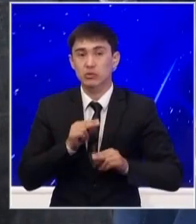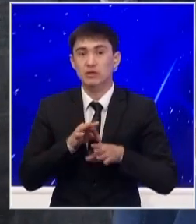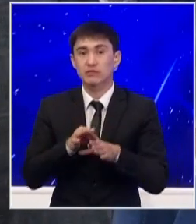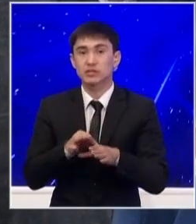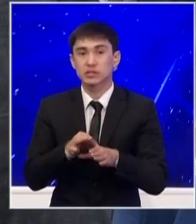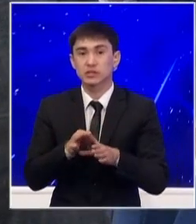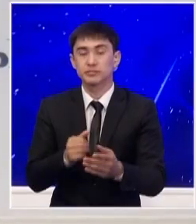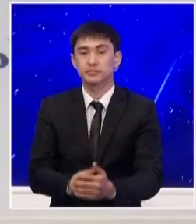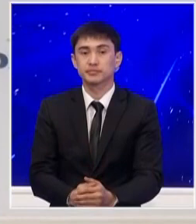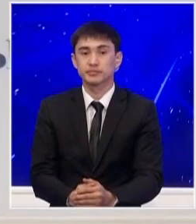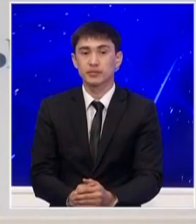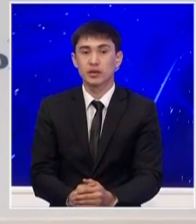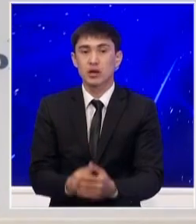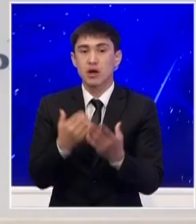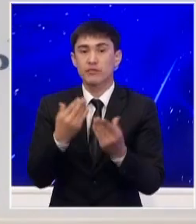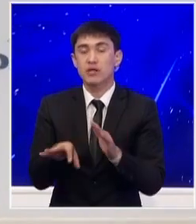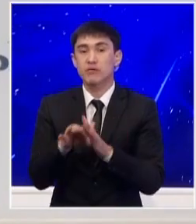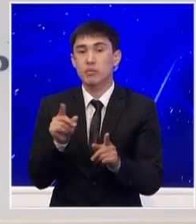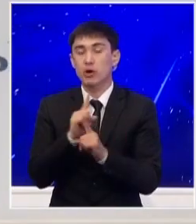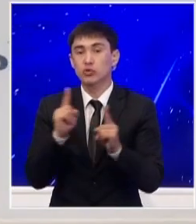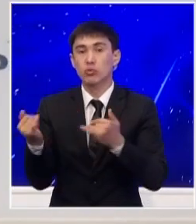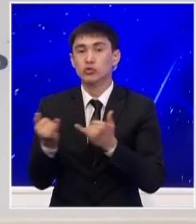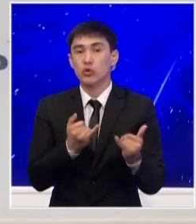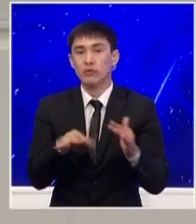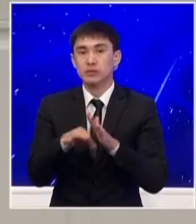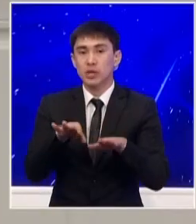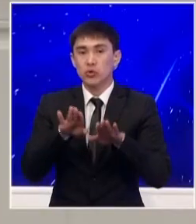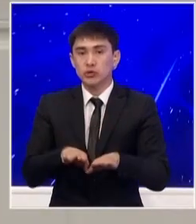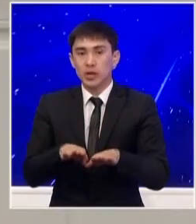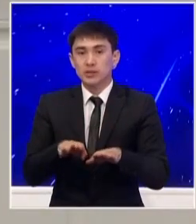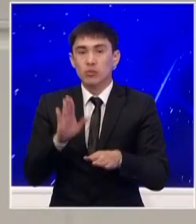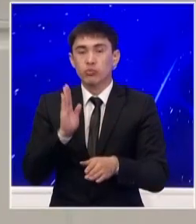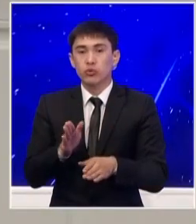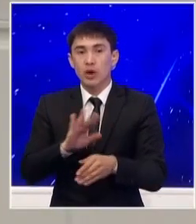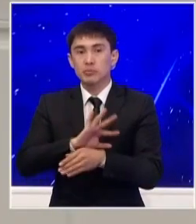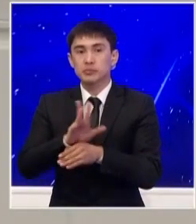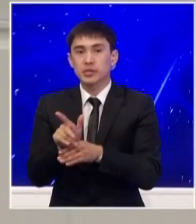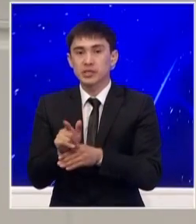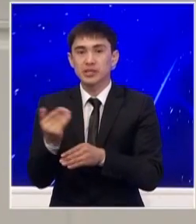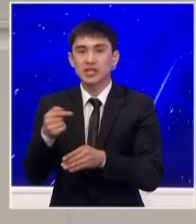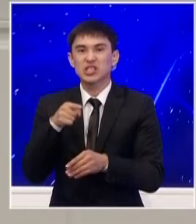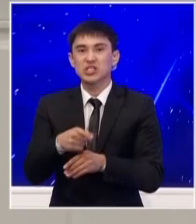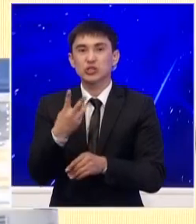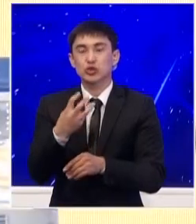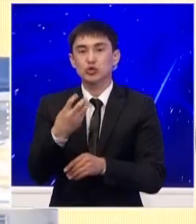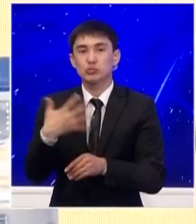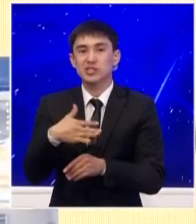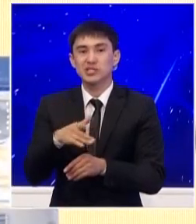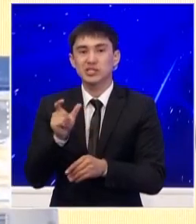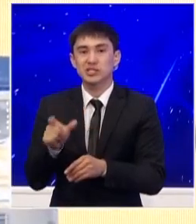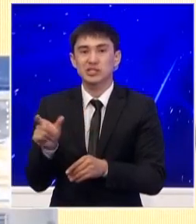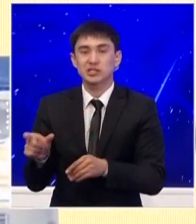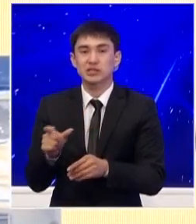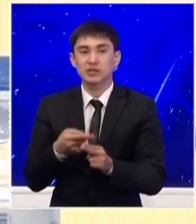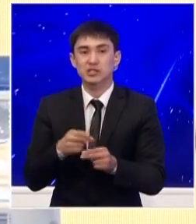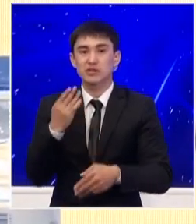вестись к дню голосования. В день выборов особые условия на избирательных участках будут обеспечены для 1353